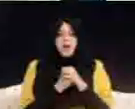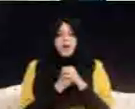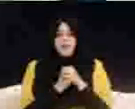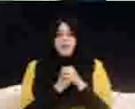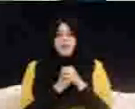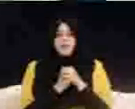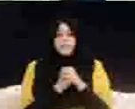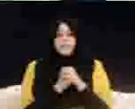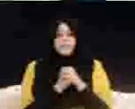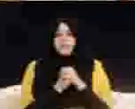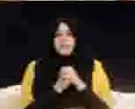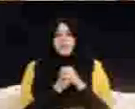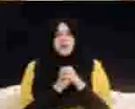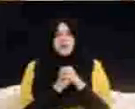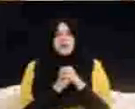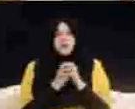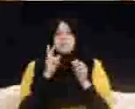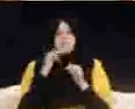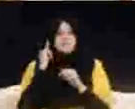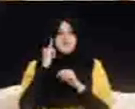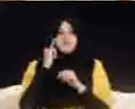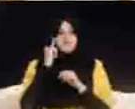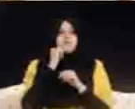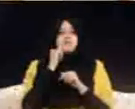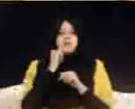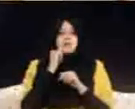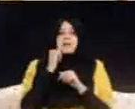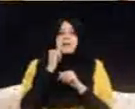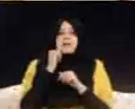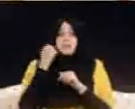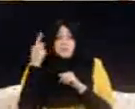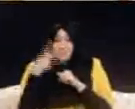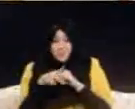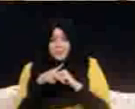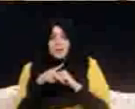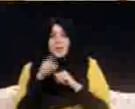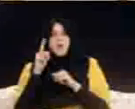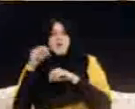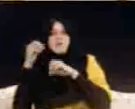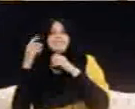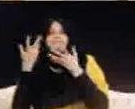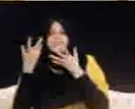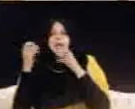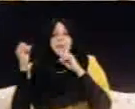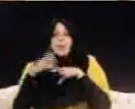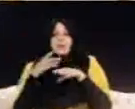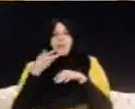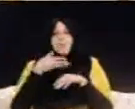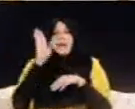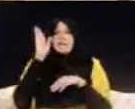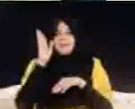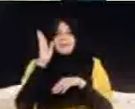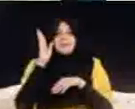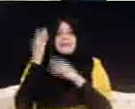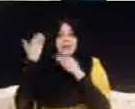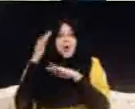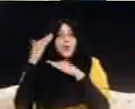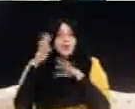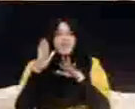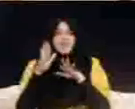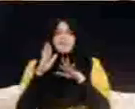بالتقادم، لأن أصحابها أهملوها إما لبعد أو لغربة، وهذا أمر قائم كاين اللي يخلي بلا